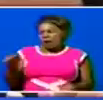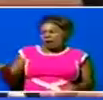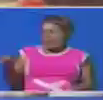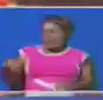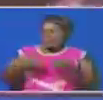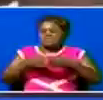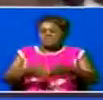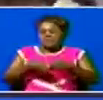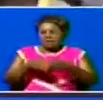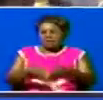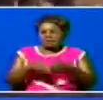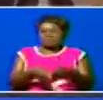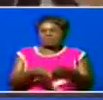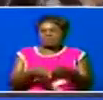sex.